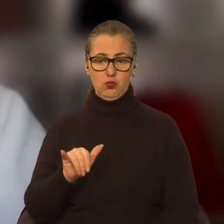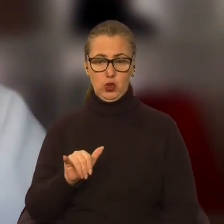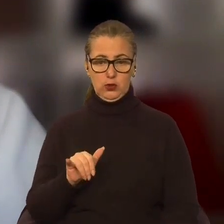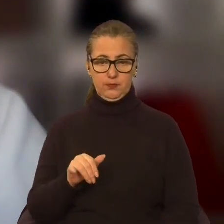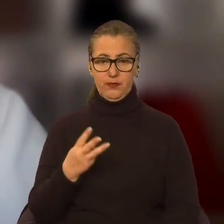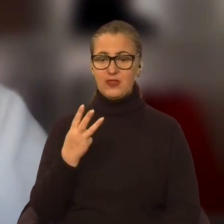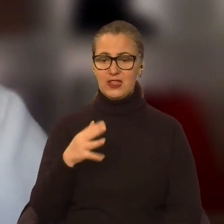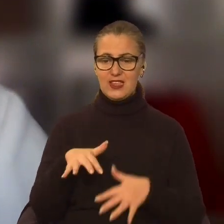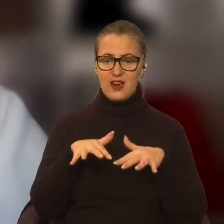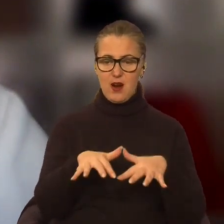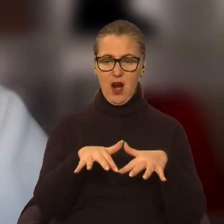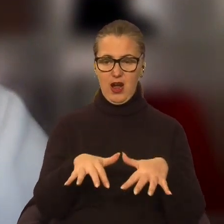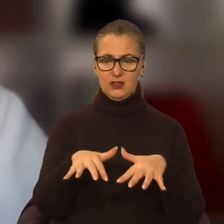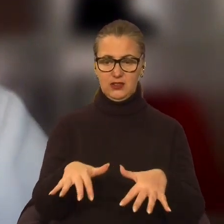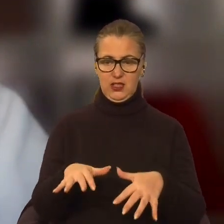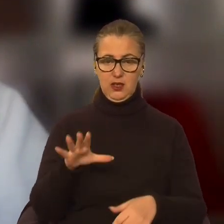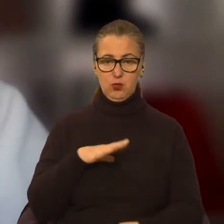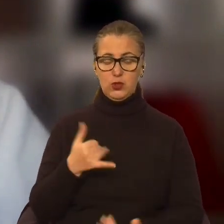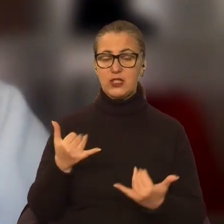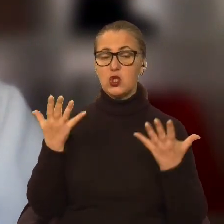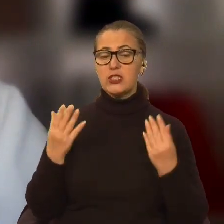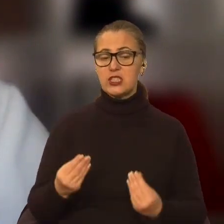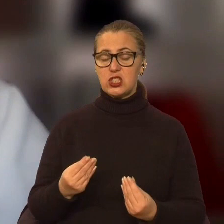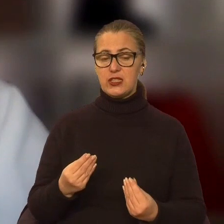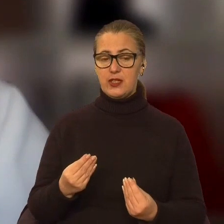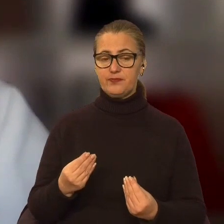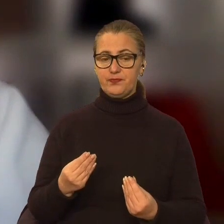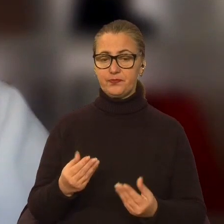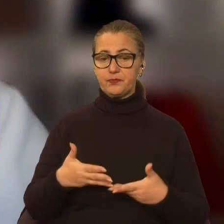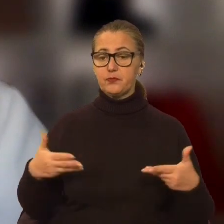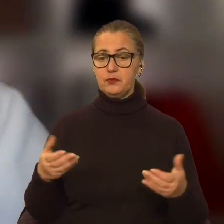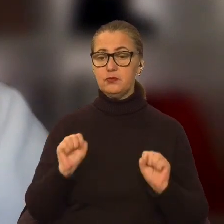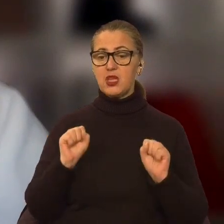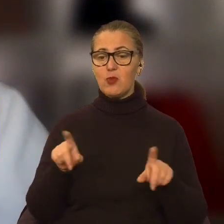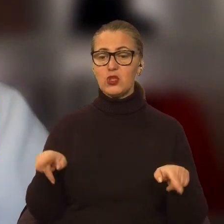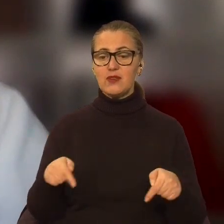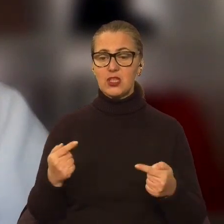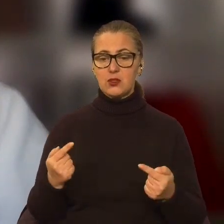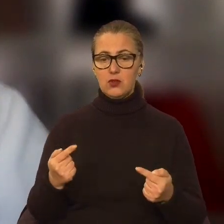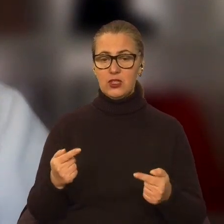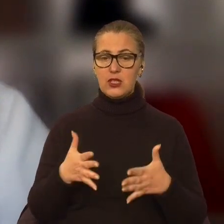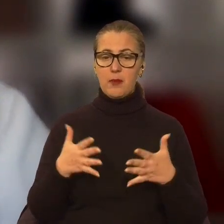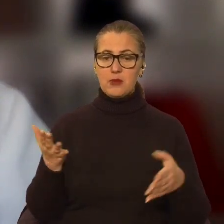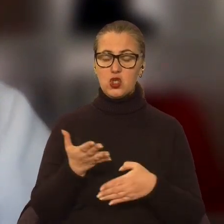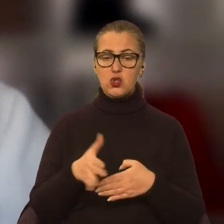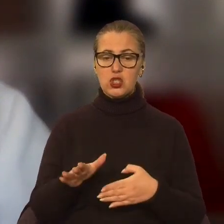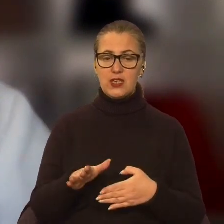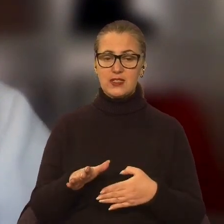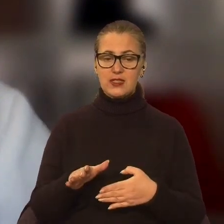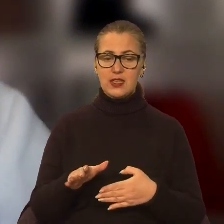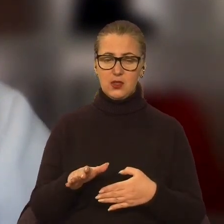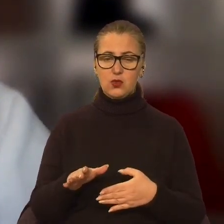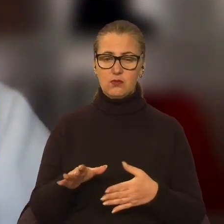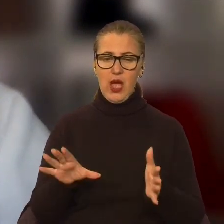три атаки на сьогоднішній день ми змогли відновити більшу частину генеруючих